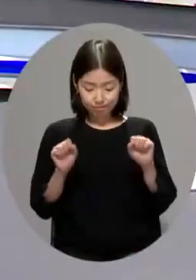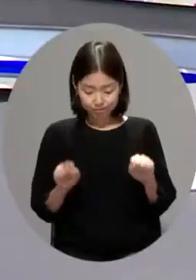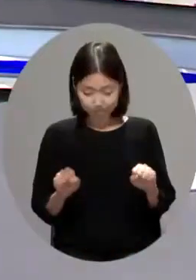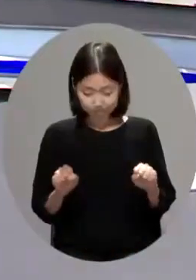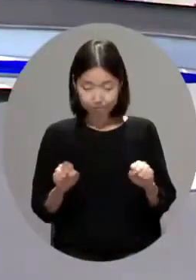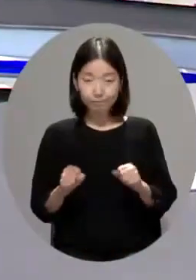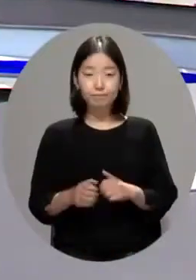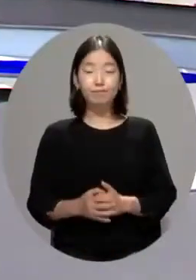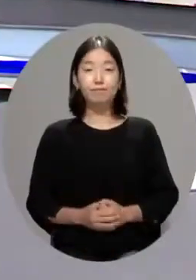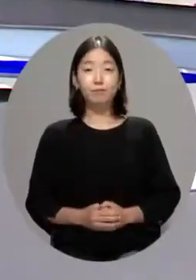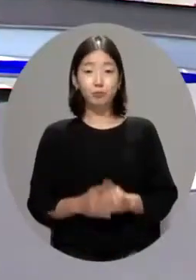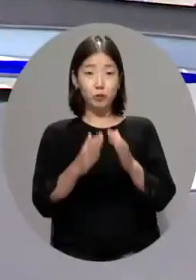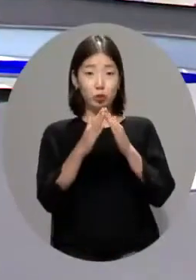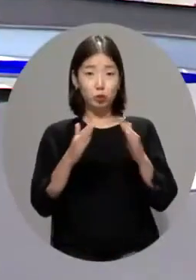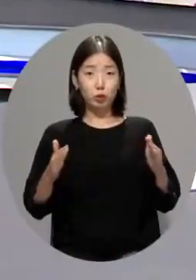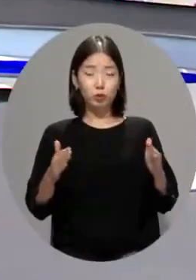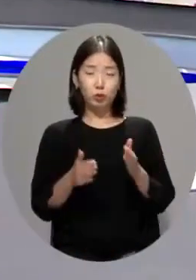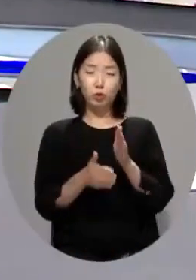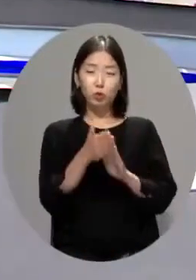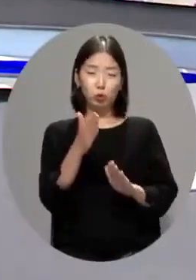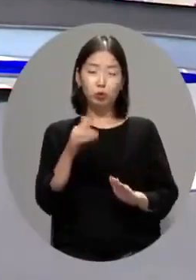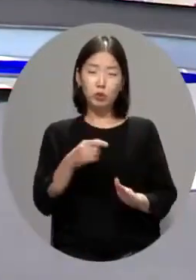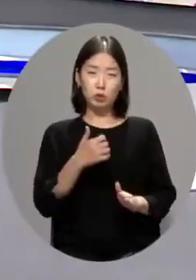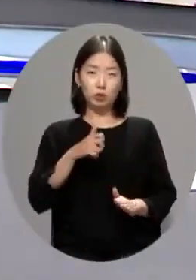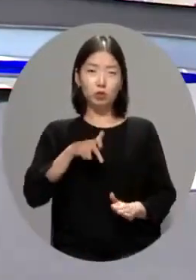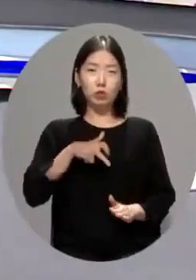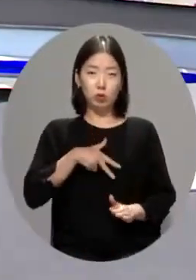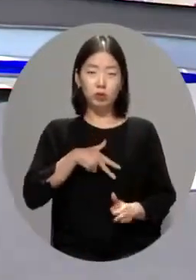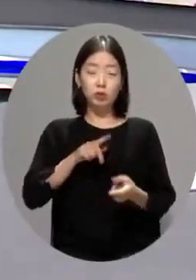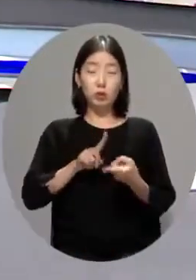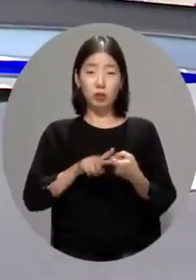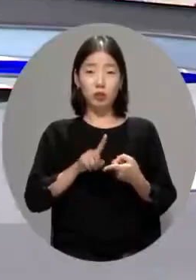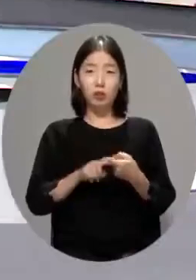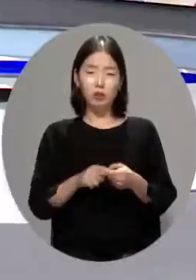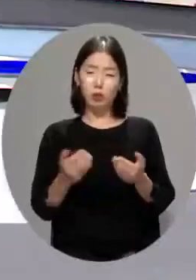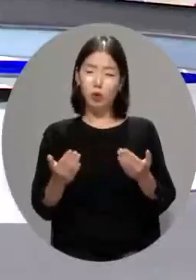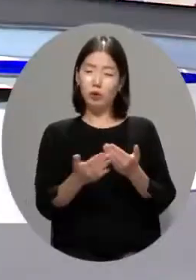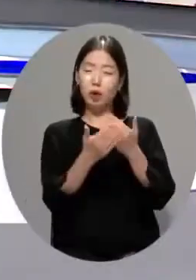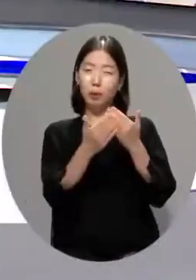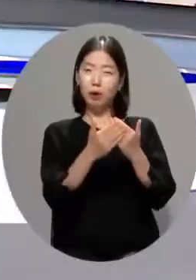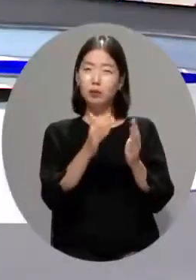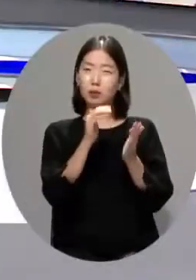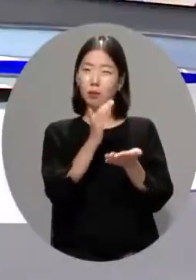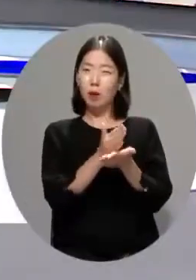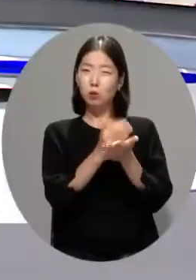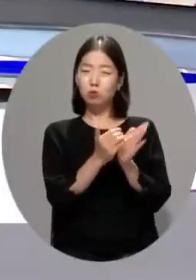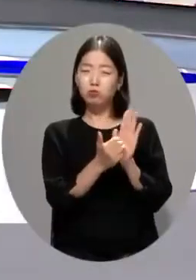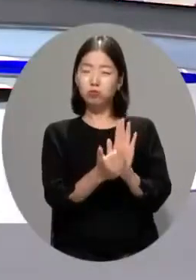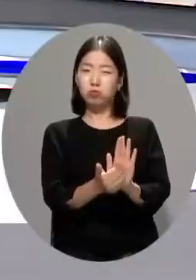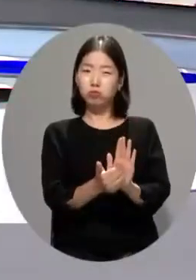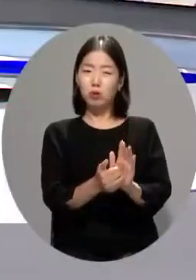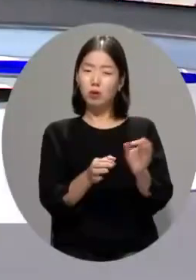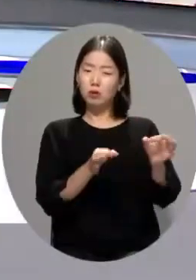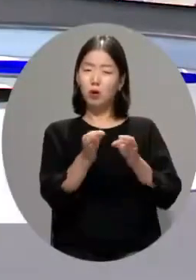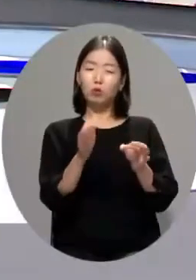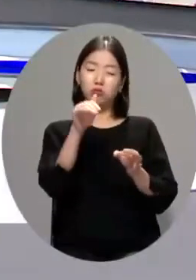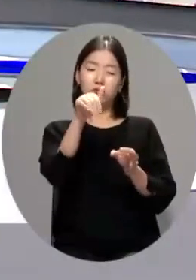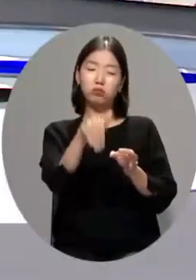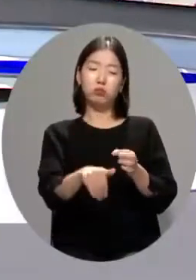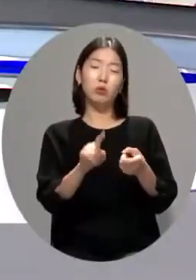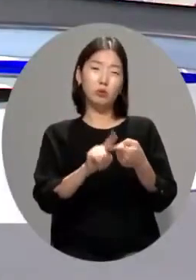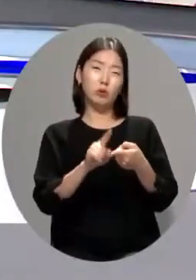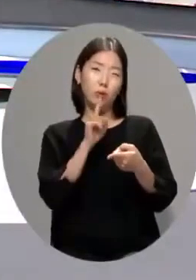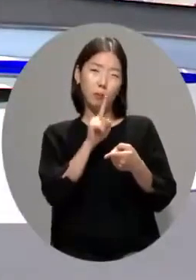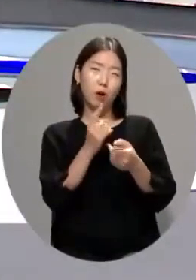안녕하십니까. 전주는 도시 정체성 등을 유지한다는 이유로 개발 제한이 이뤄지면서 상권이 쇠퇴했다는